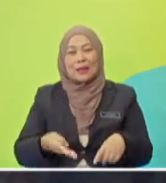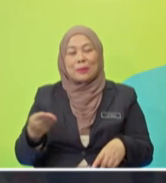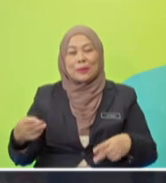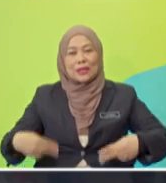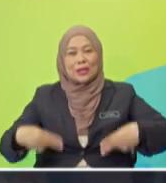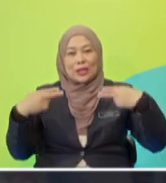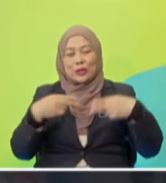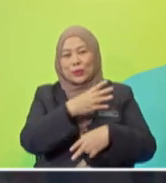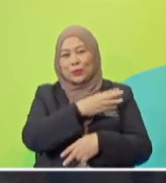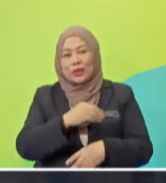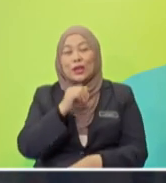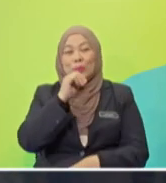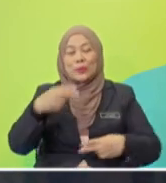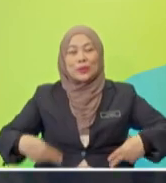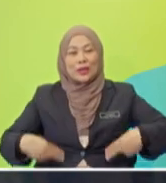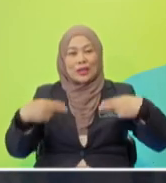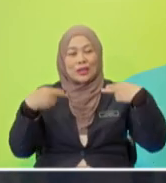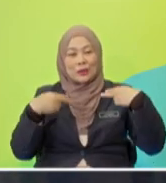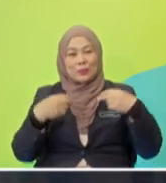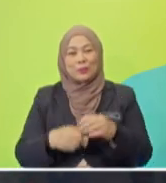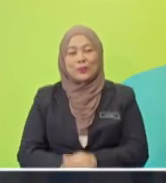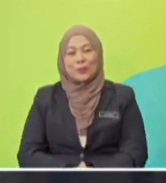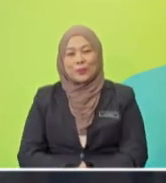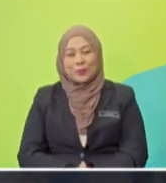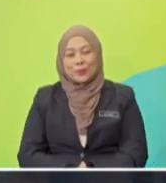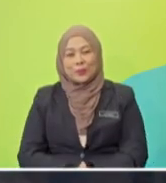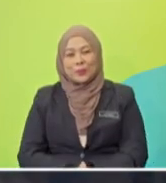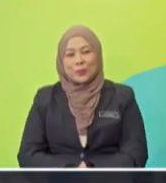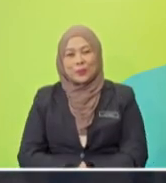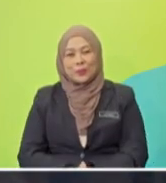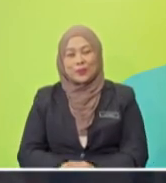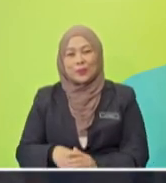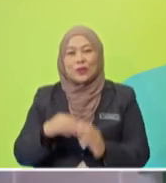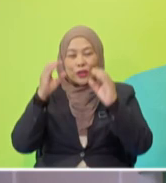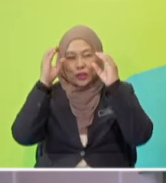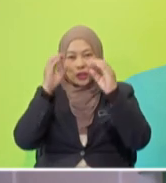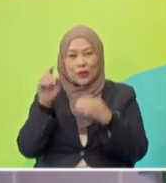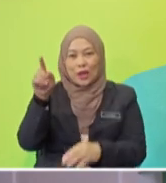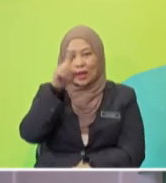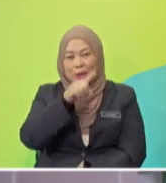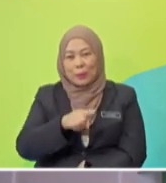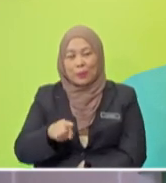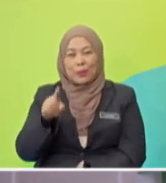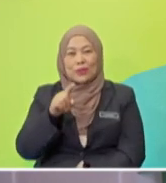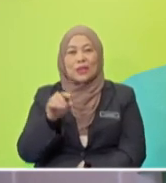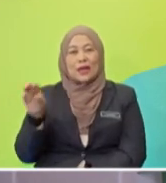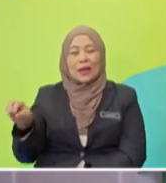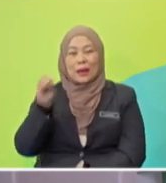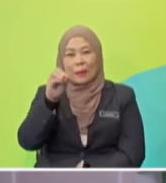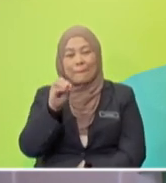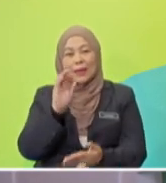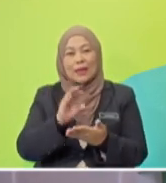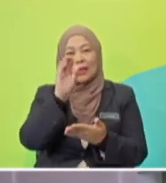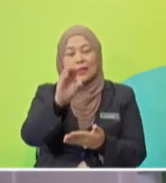di mana berhentinya gambar dia akan meletakkan gambar tersebut benda hidup ke benda bukan hidup